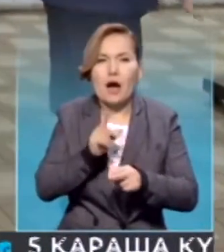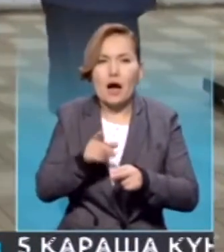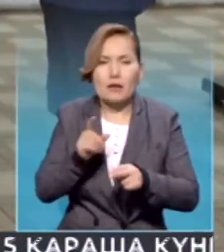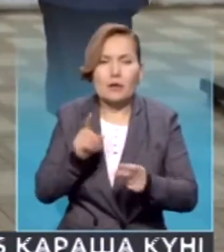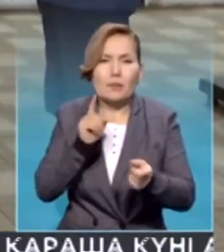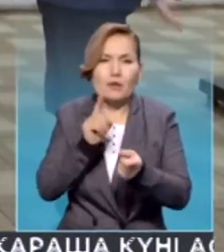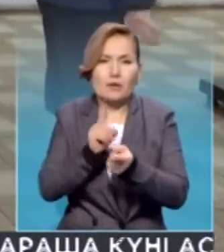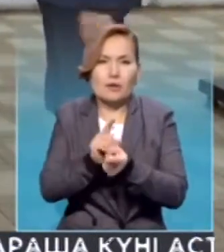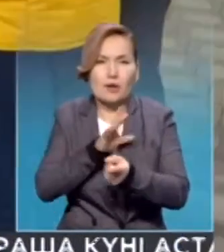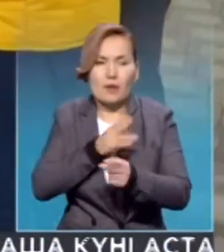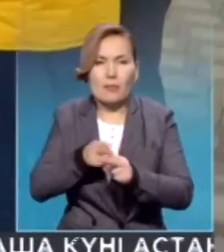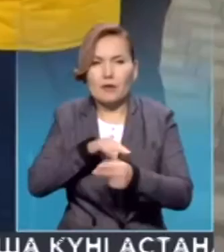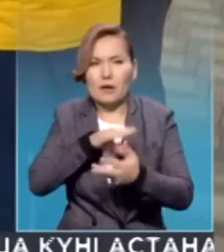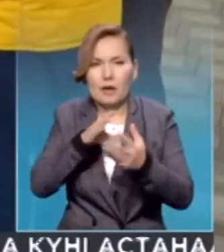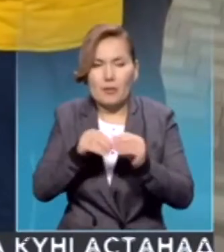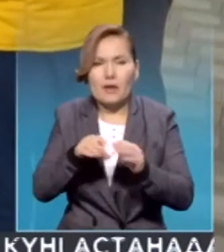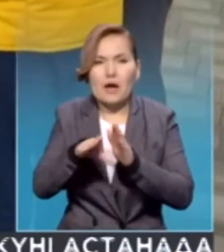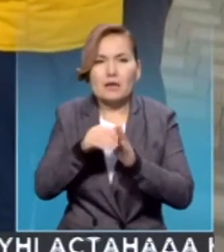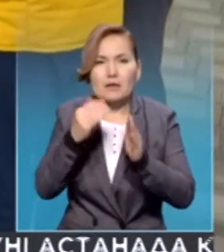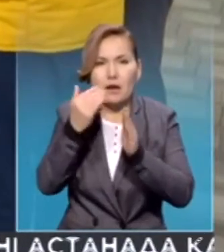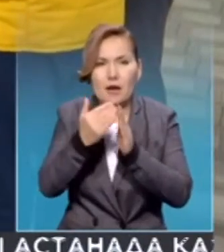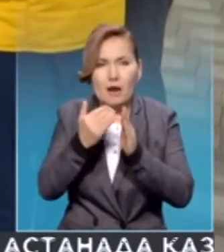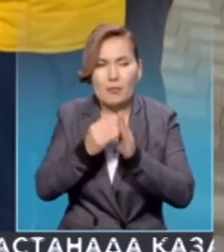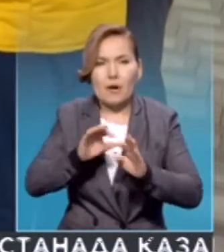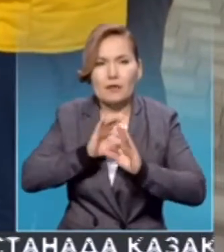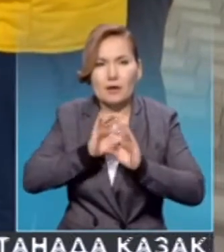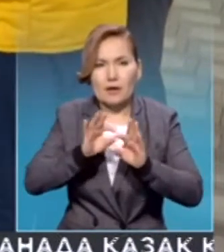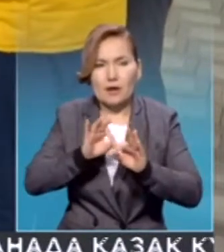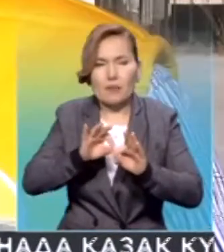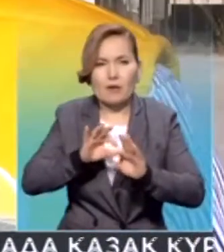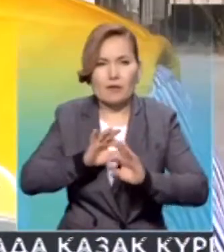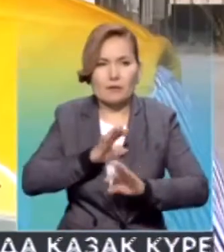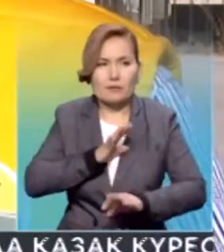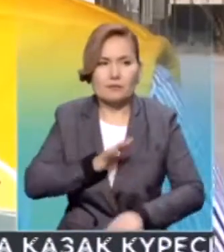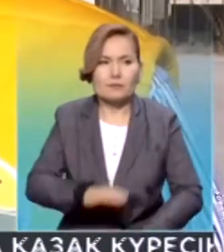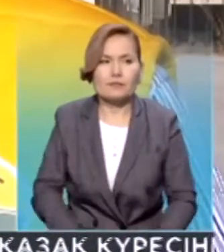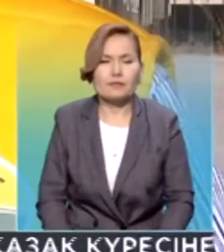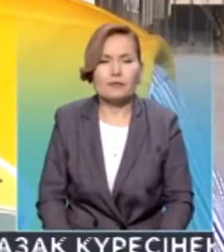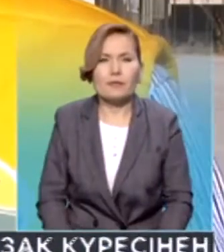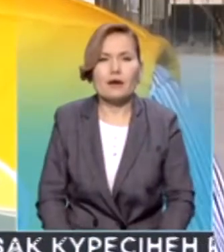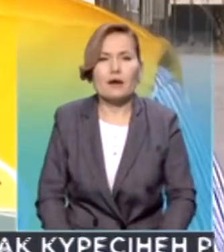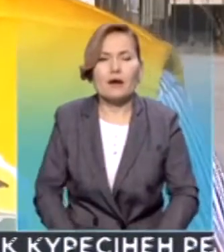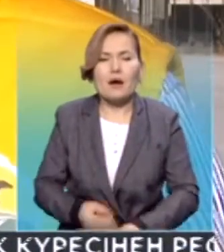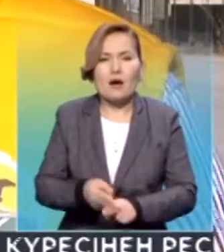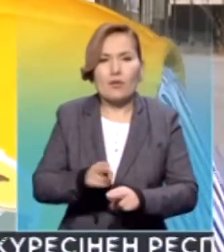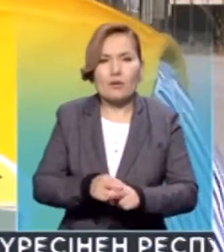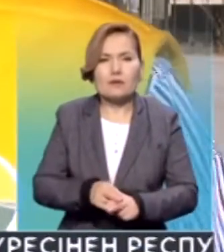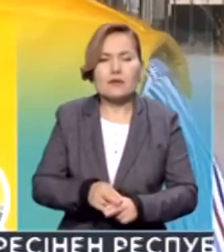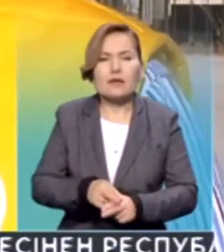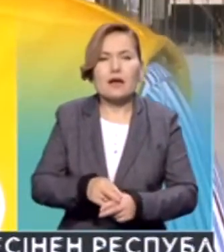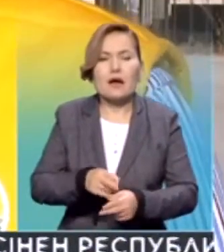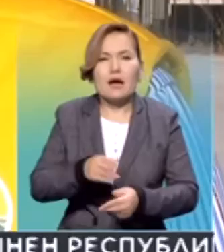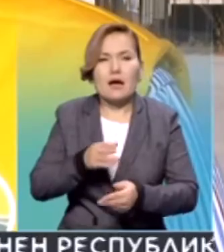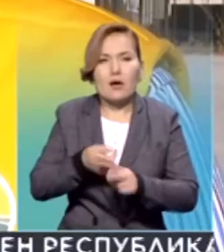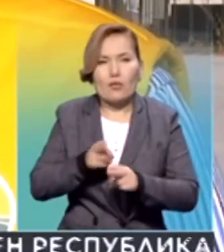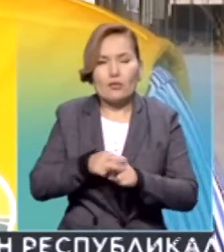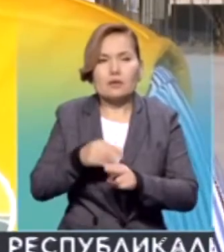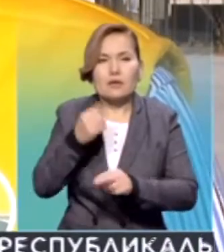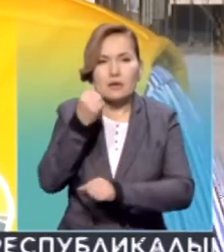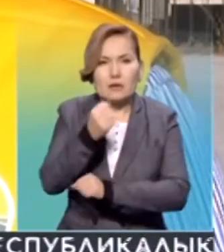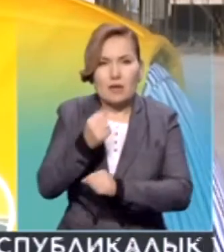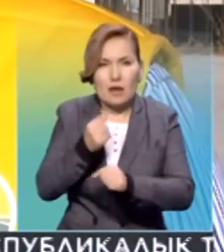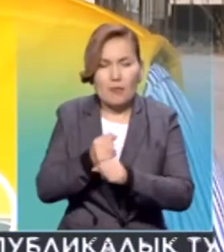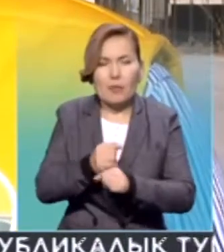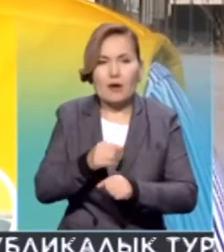саяси бірлестіктің сайлауалды бағдарламасының басым бағыттарын таныстырды. Мінекей ешқандай делдасыз тікелей шаруалар осы нарыққа кеп тапсырады,